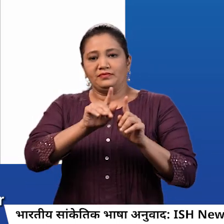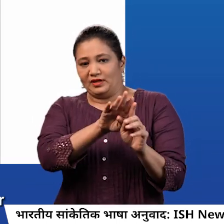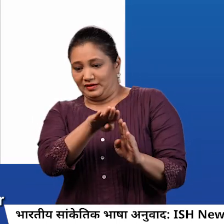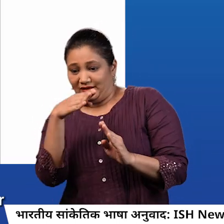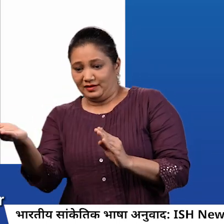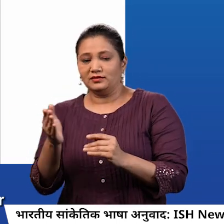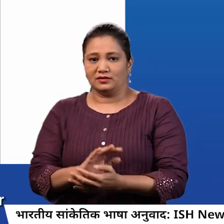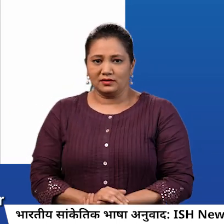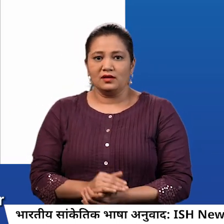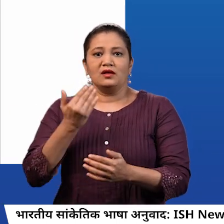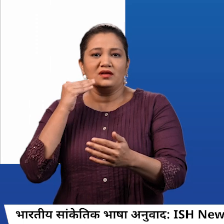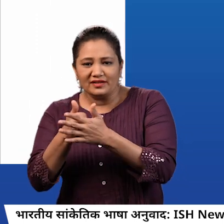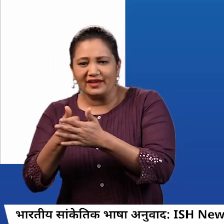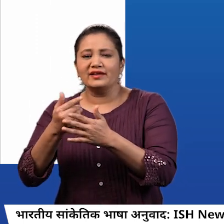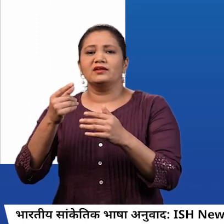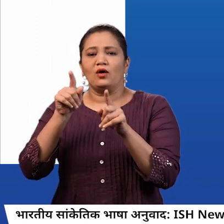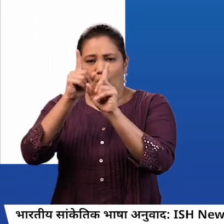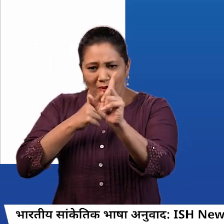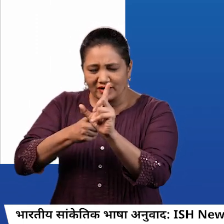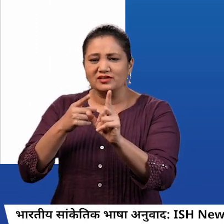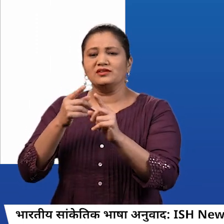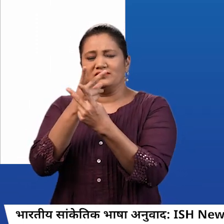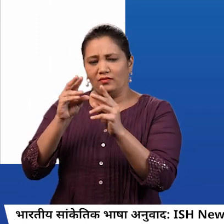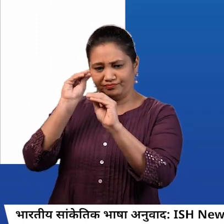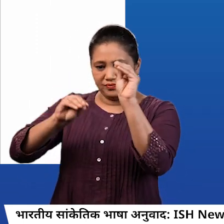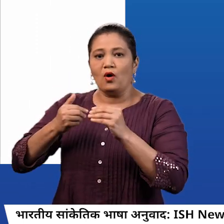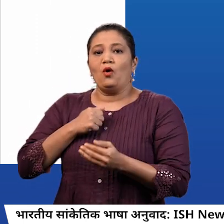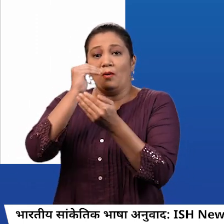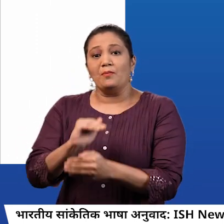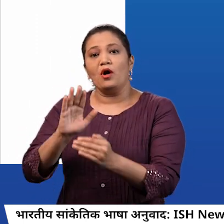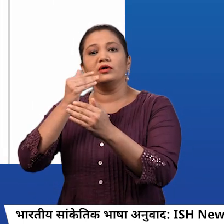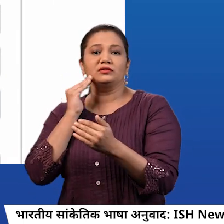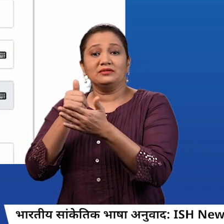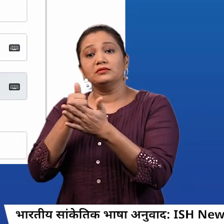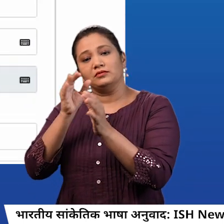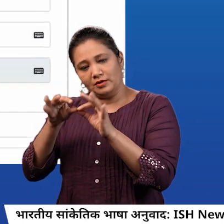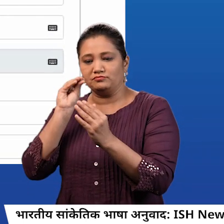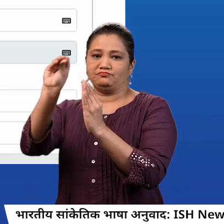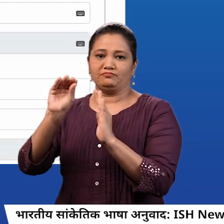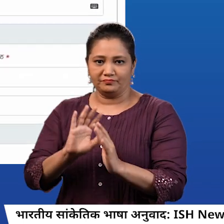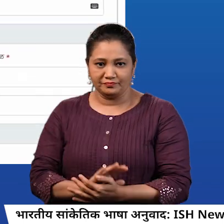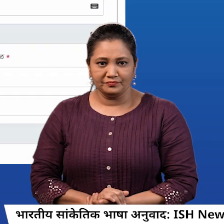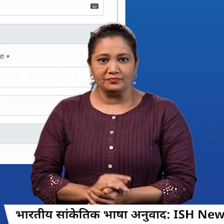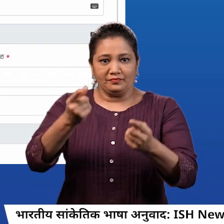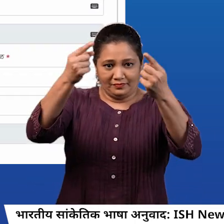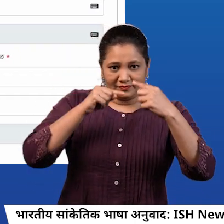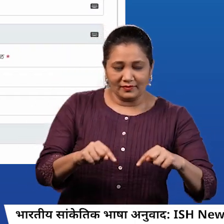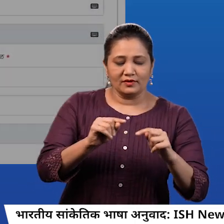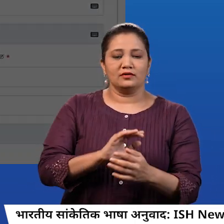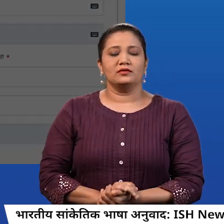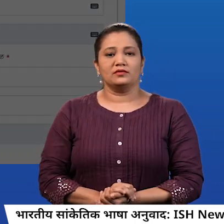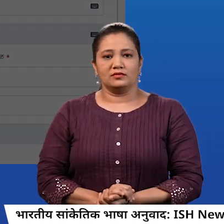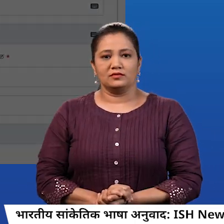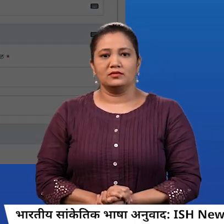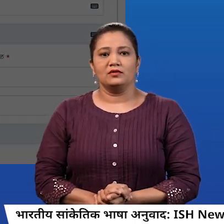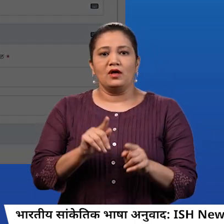रकान्यात तारीख, महिना आणि वर्ष या स्वरूपात आपली जन्मतारीख नमूद करायची आहे. त्यानंतरच्या खालच्या रकान्यांमध्ये विचारणा केल्यानुसार